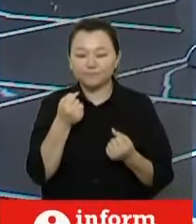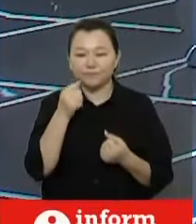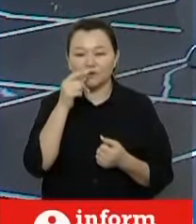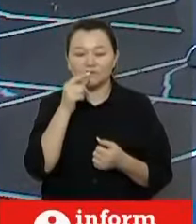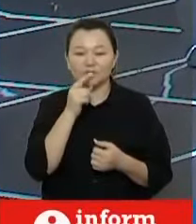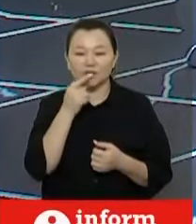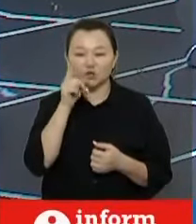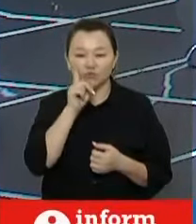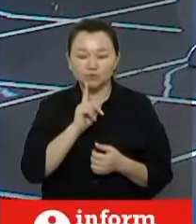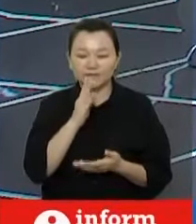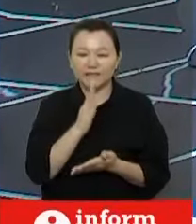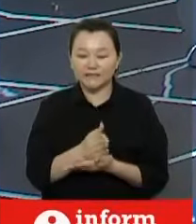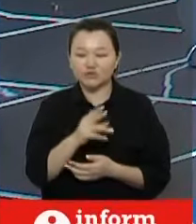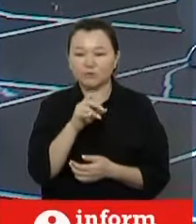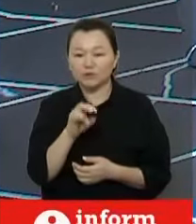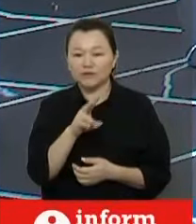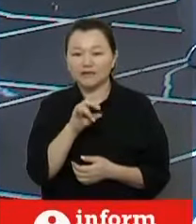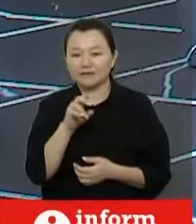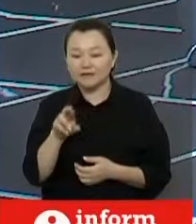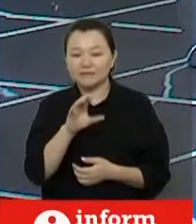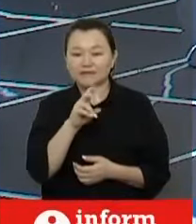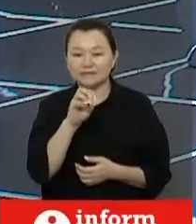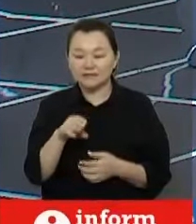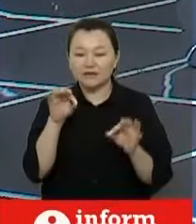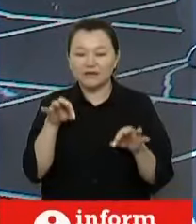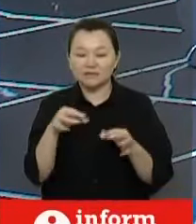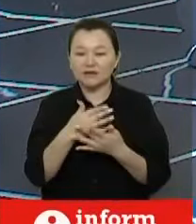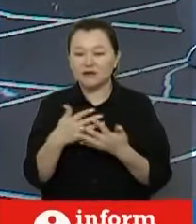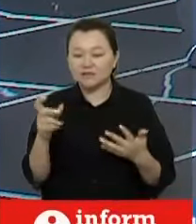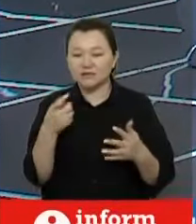насыщенным вкусом. Чемпион Кения Сансет не содержит красителей и ароматизаторов.